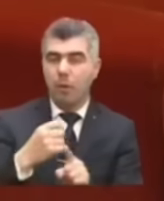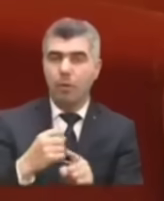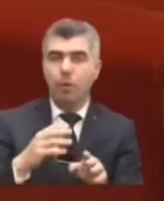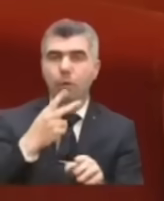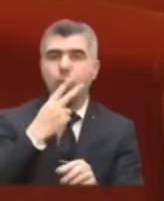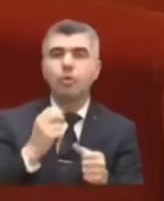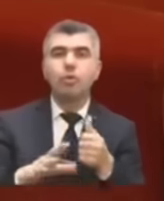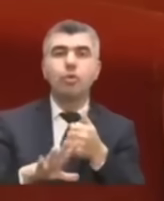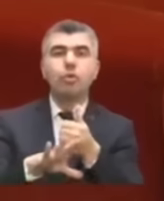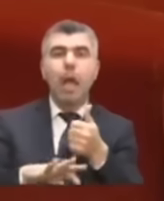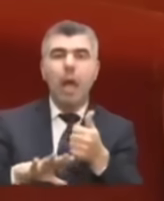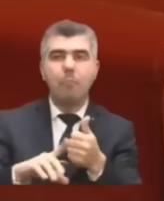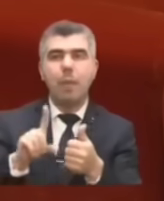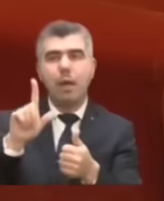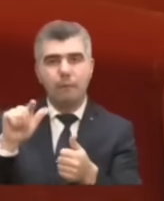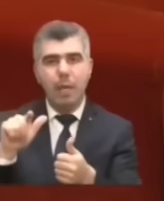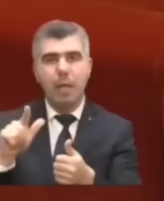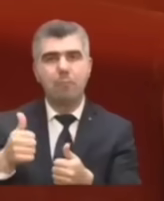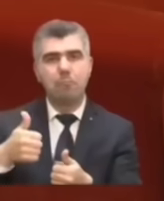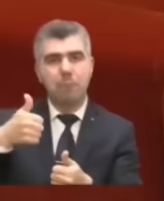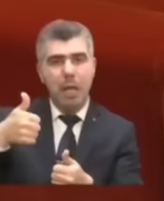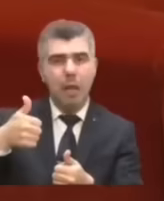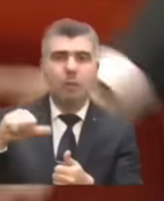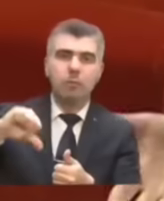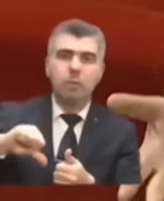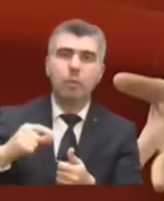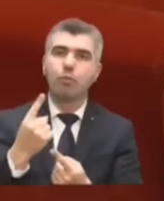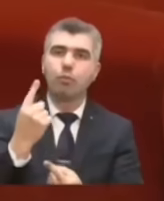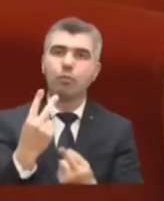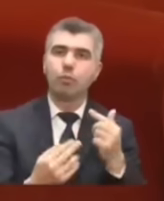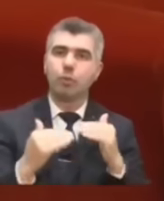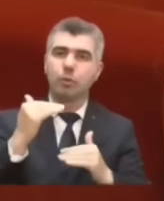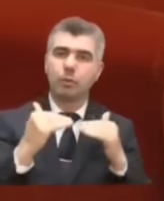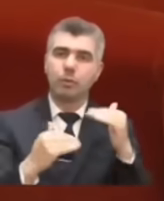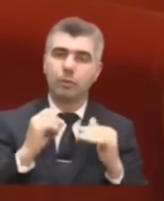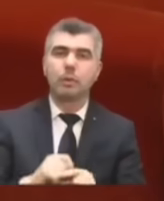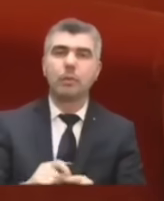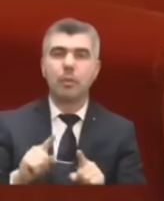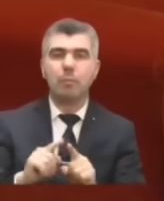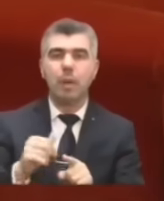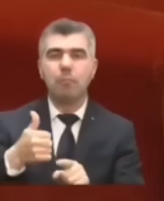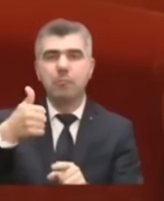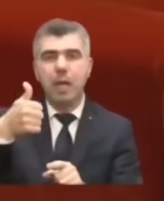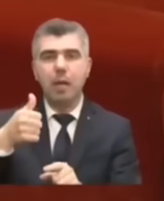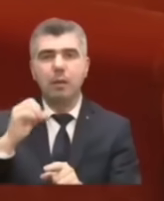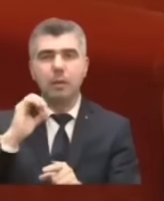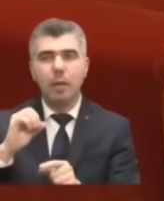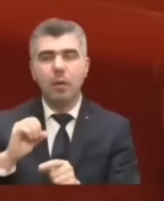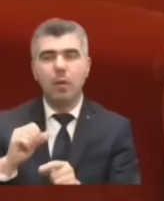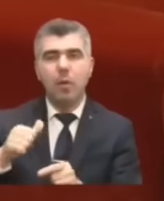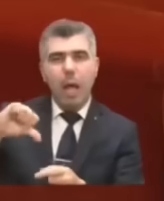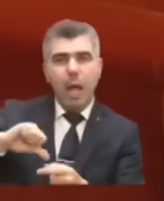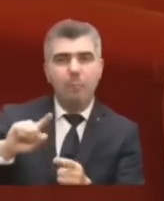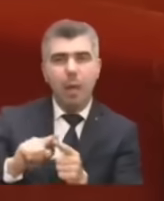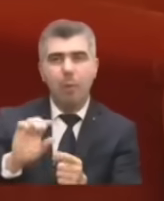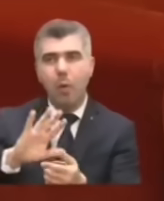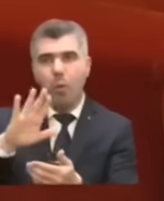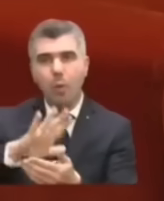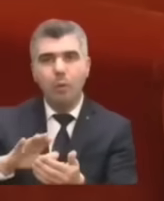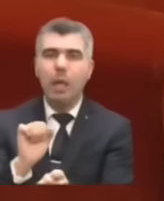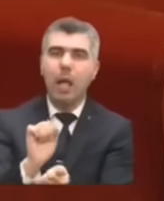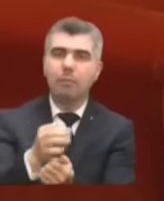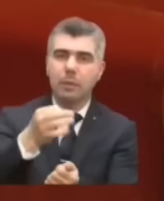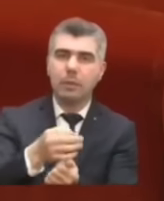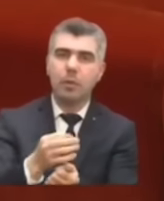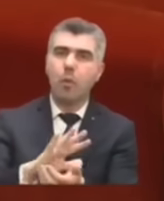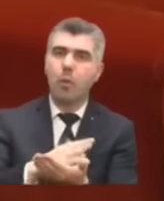شعبنا فيه المزيان وفيه الخيب، ولذلك وضعت الدوله، علاش تاسست اساسات باش تحمي اللي مزيان وتدي اللي خايب للحبس؟ وماشي كلشي اللي في الحبس، ولكن خليت